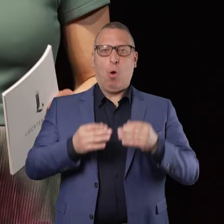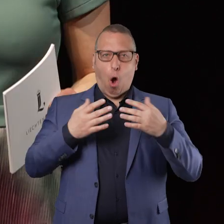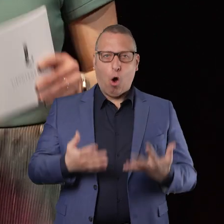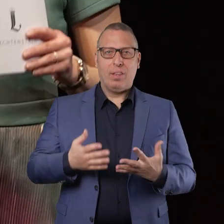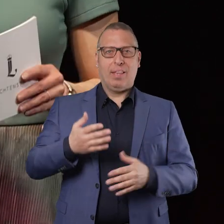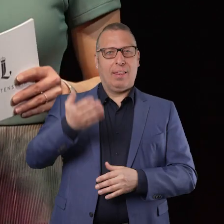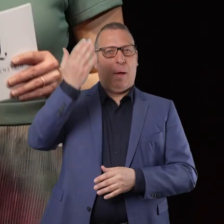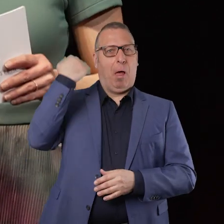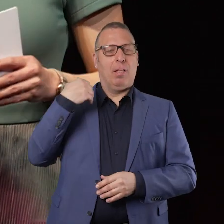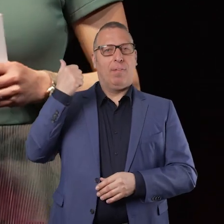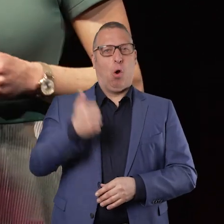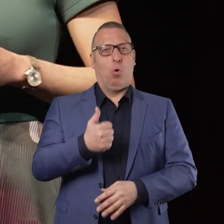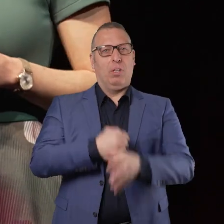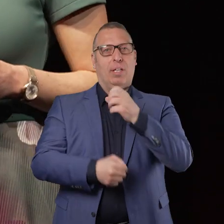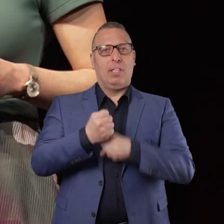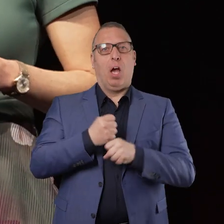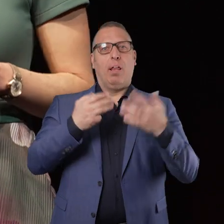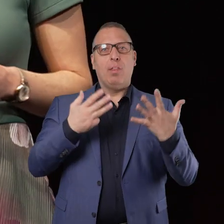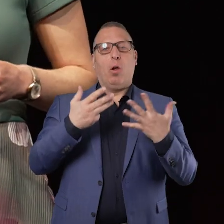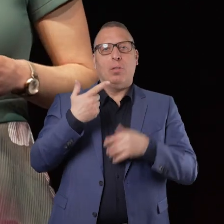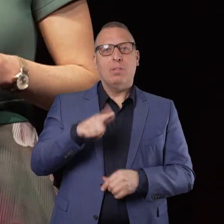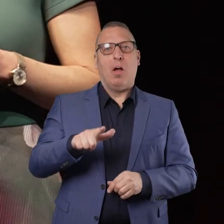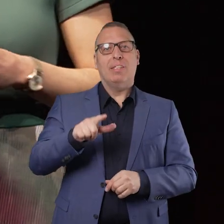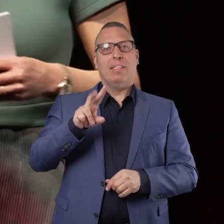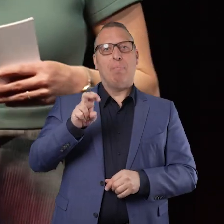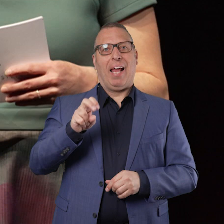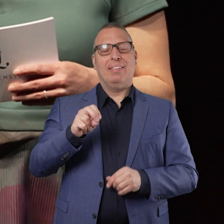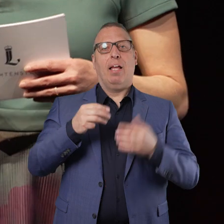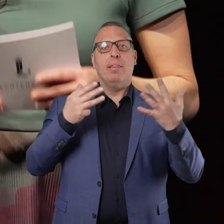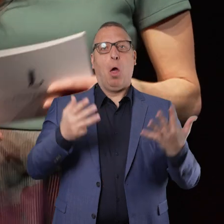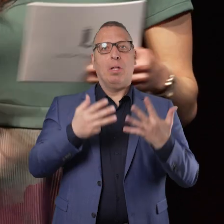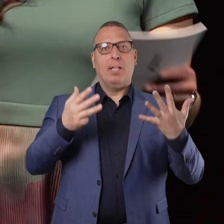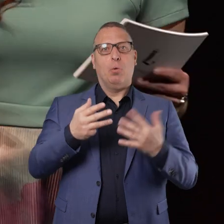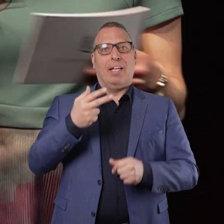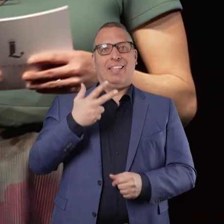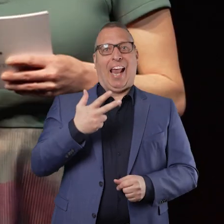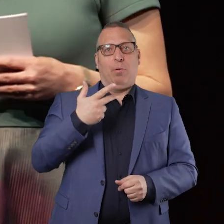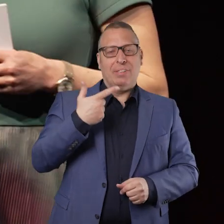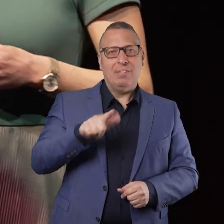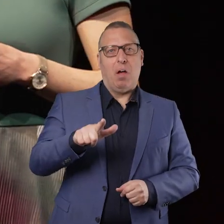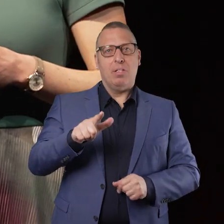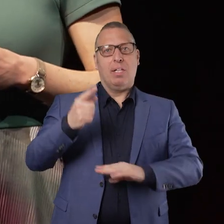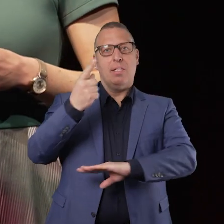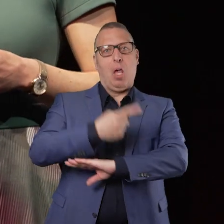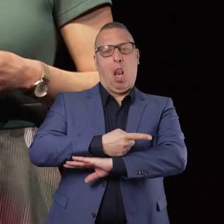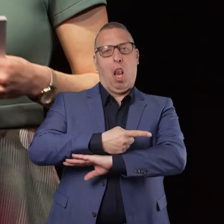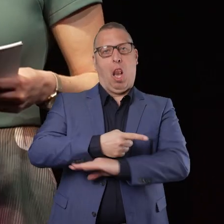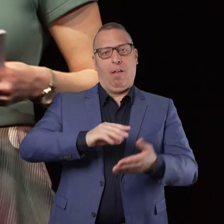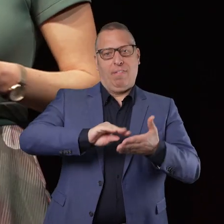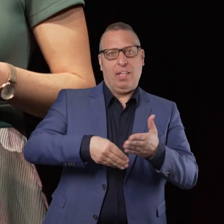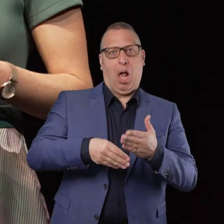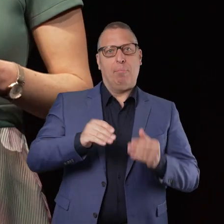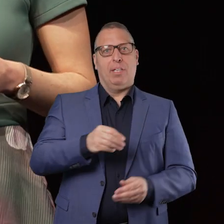genau heute vor 100 Jahren, am 29. März 1923, ist der Zollanschlussvertrag